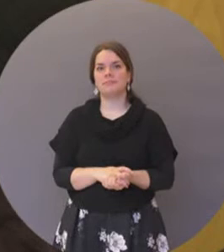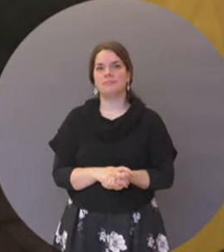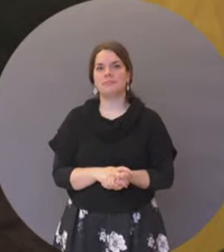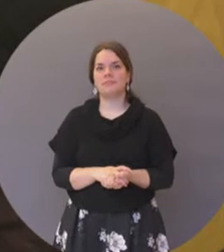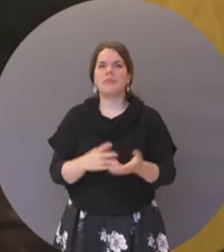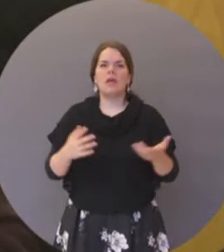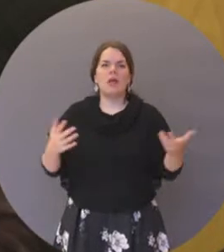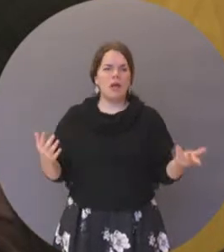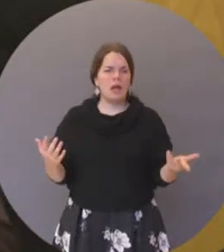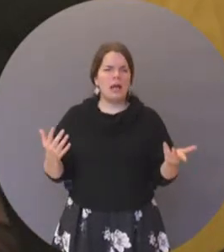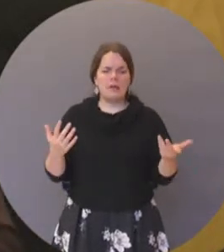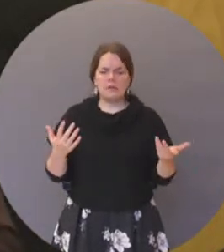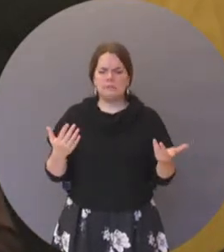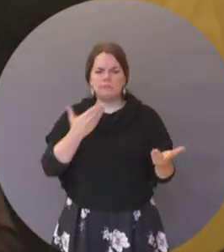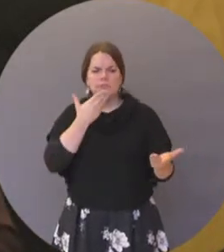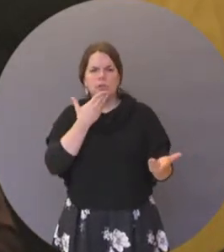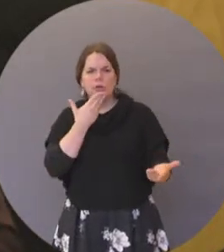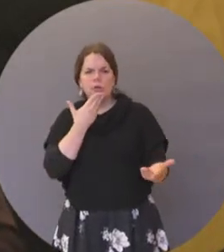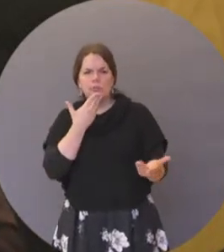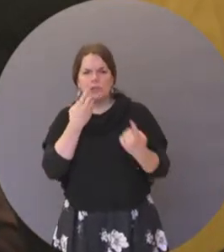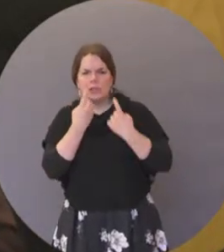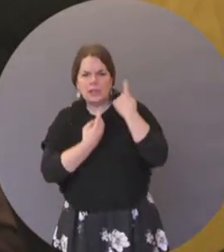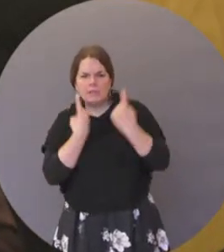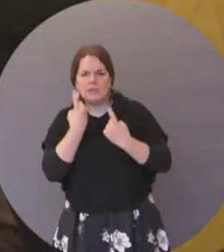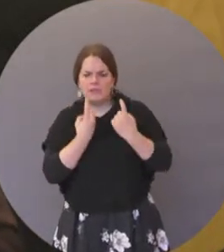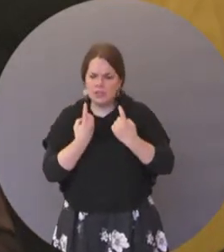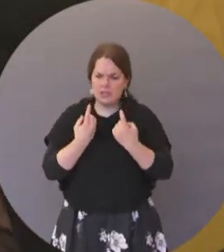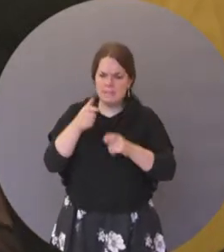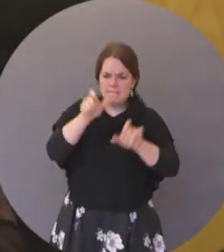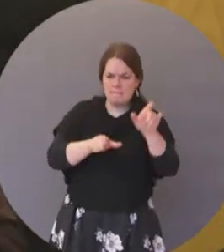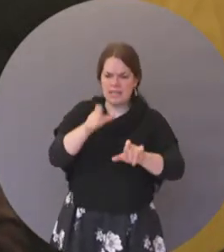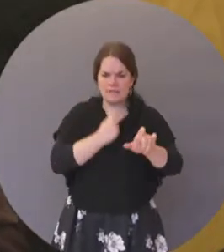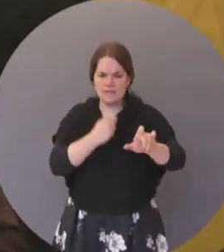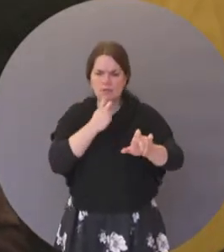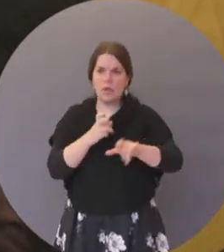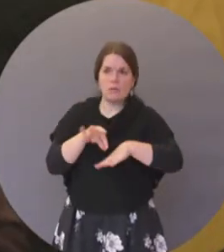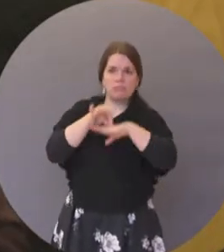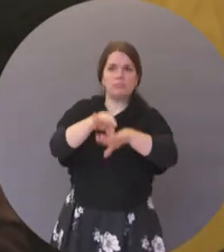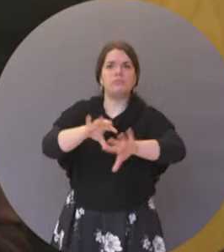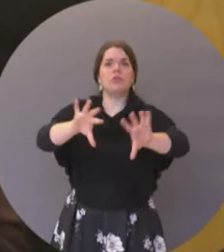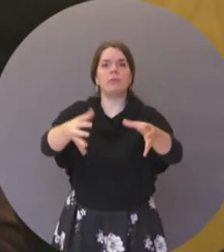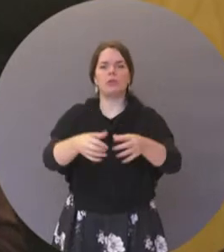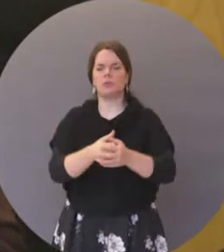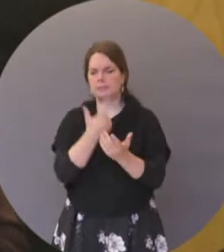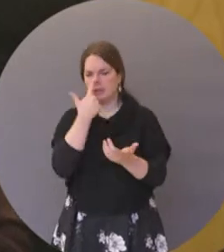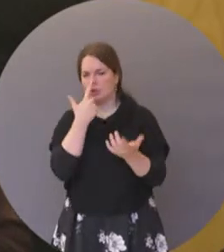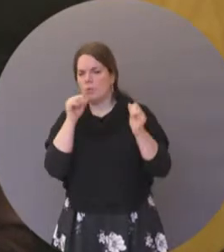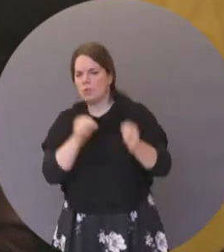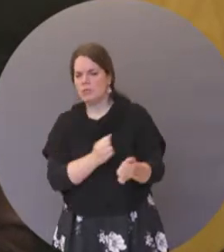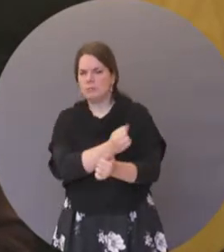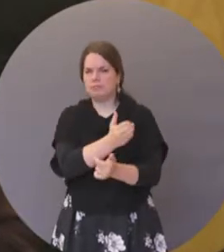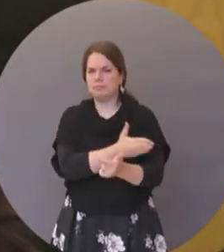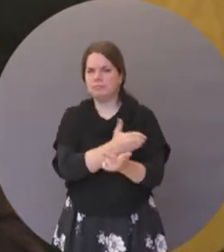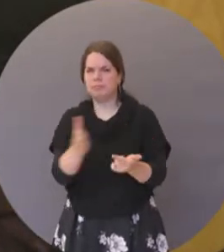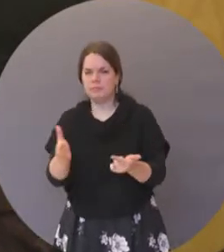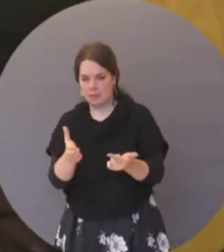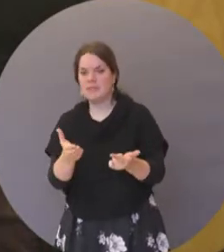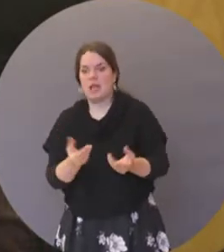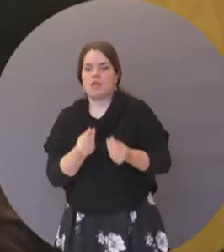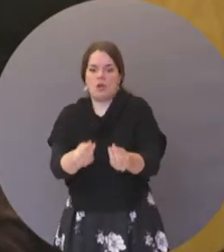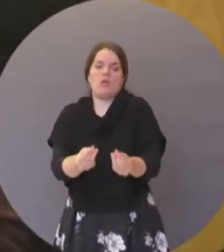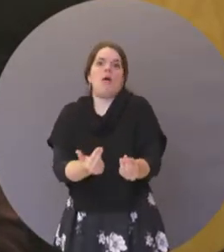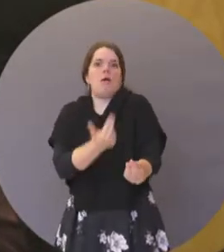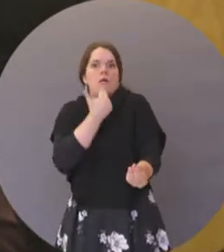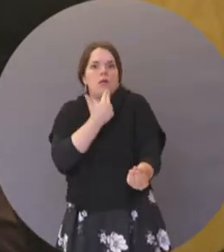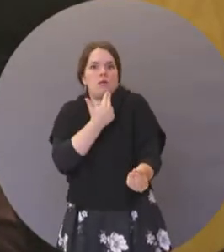pour accompagner les senomarins nous avons je crois une double opportunité pour être utile en premier lieu